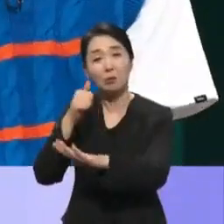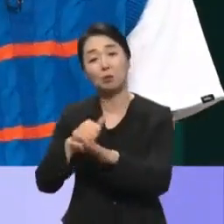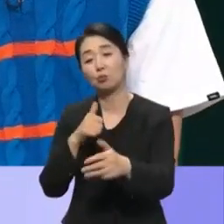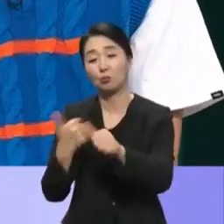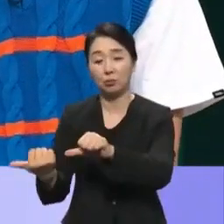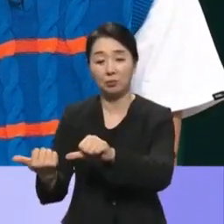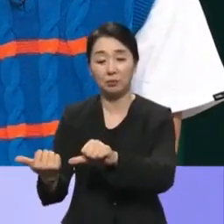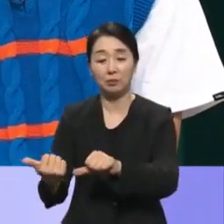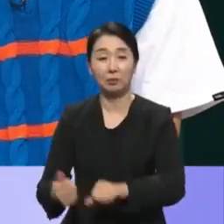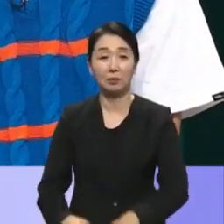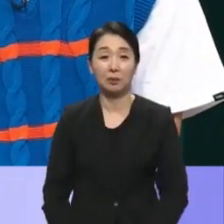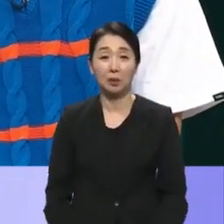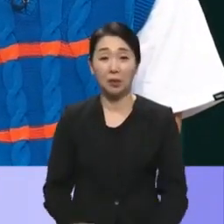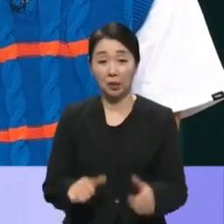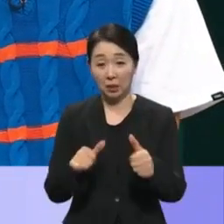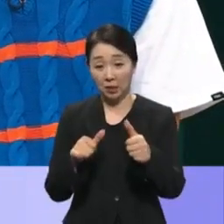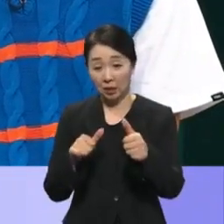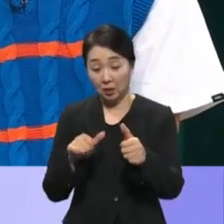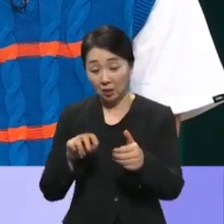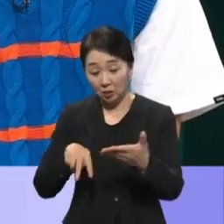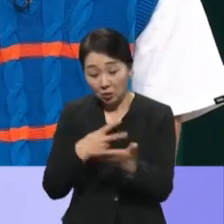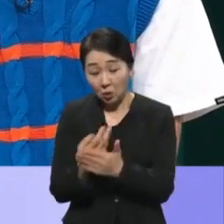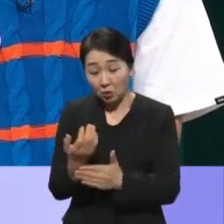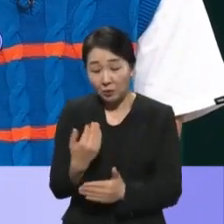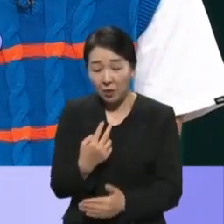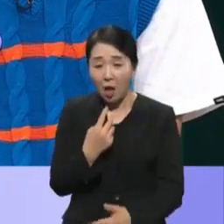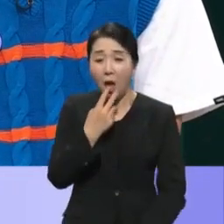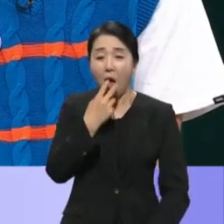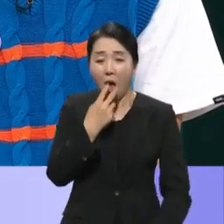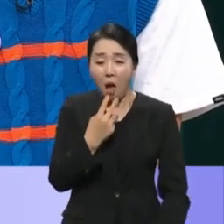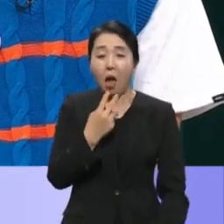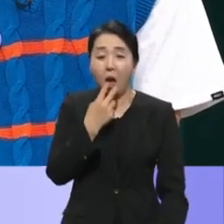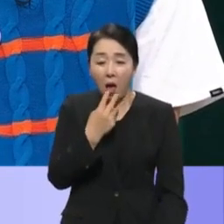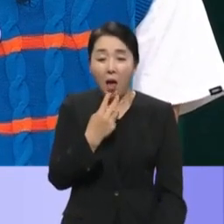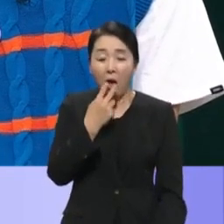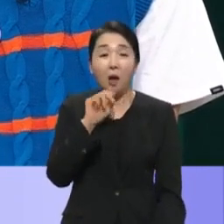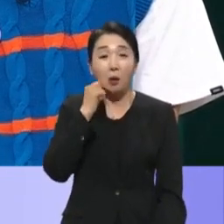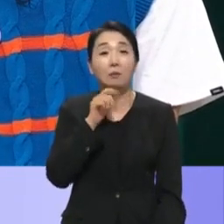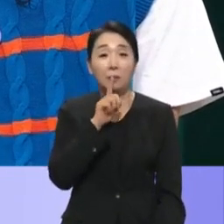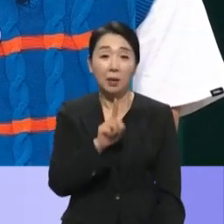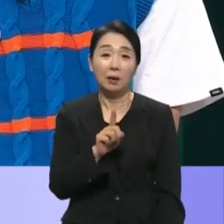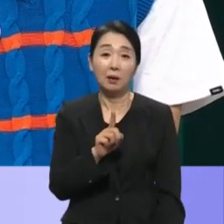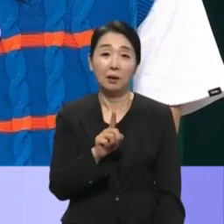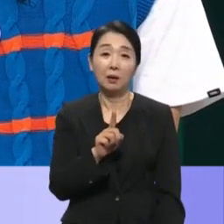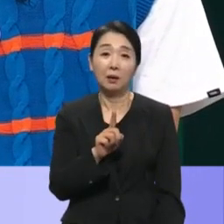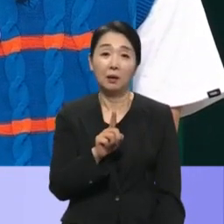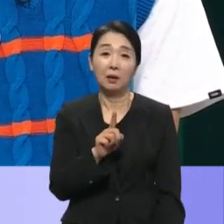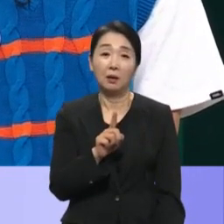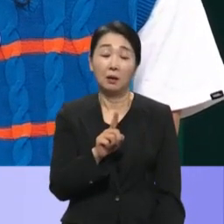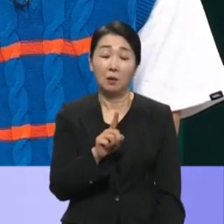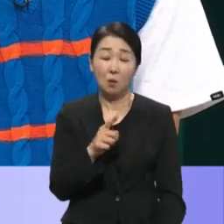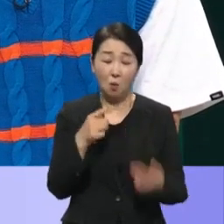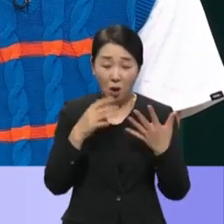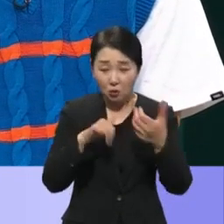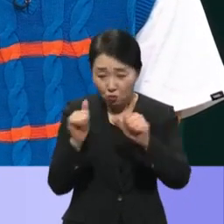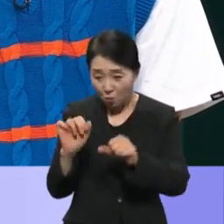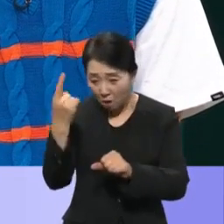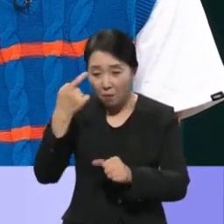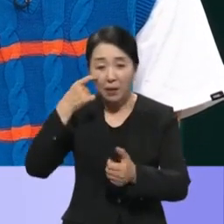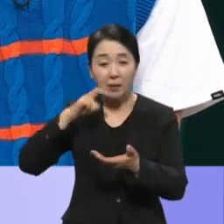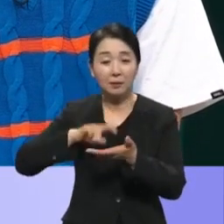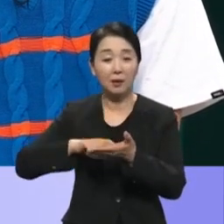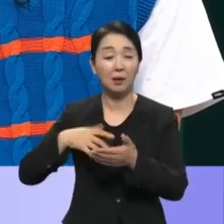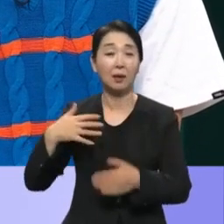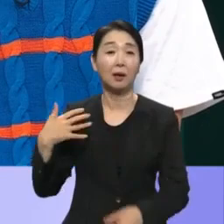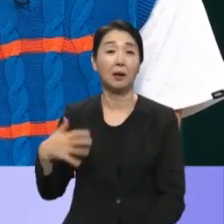사망을 했습니다 쓰러지기 전에 갑자기 숨을 쉴 수 없다 이렇게 이야기를 했다고 전해지고 있고요 정확한 사인은 밝혀지지 않았는데